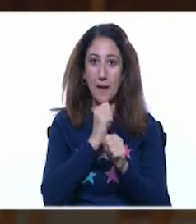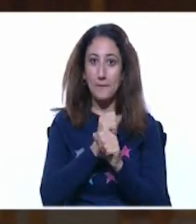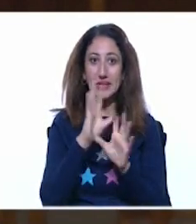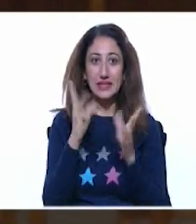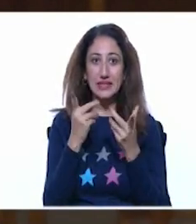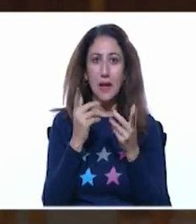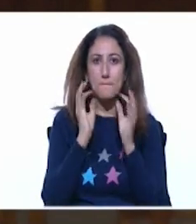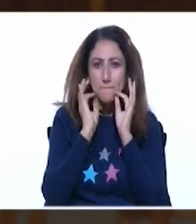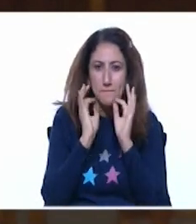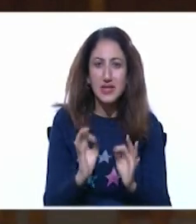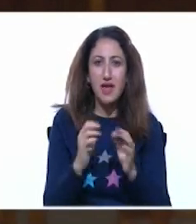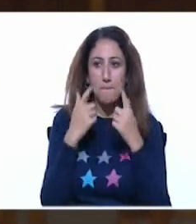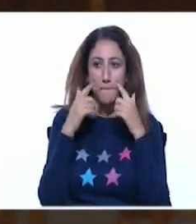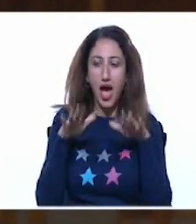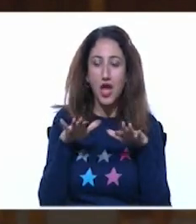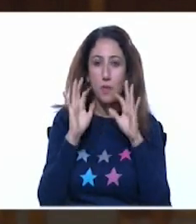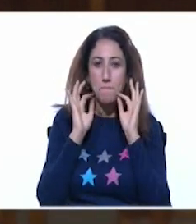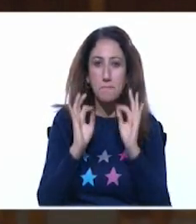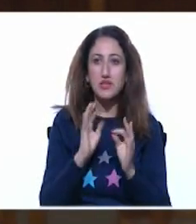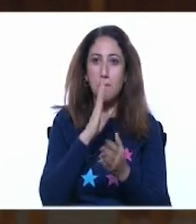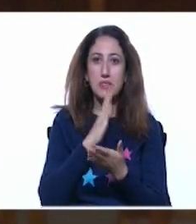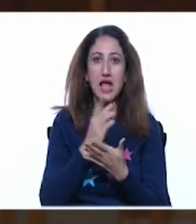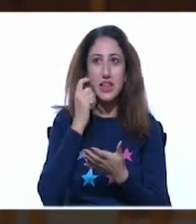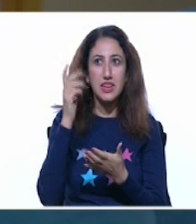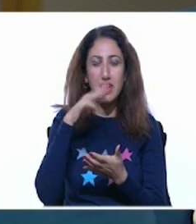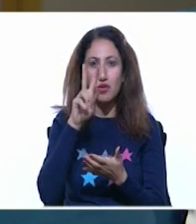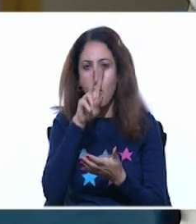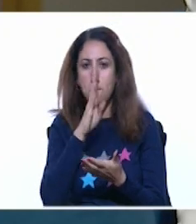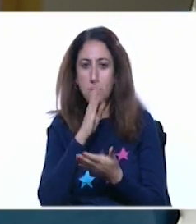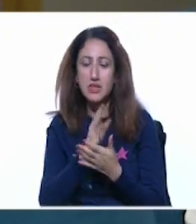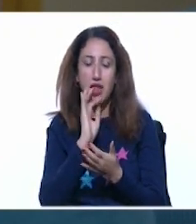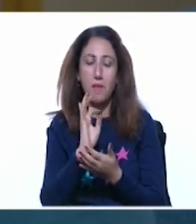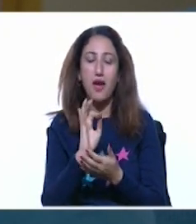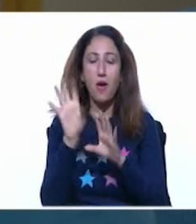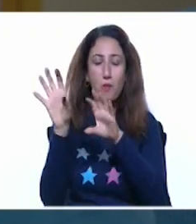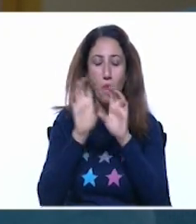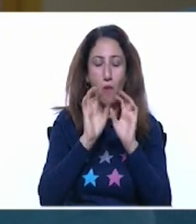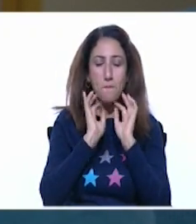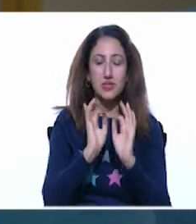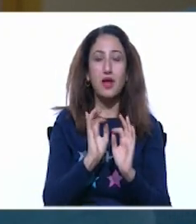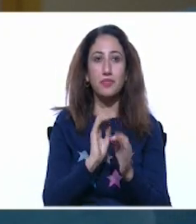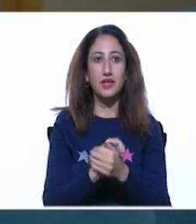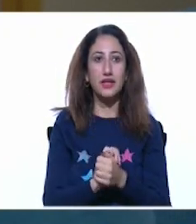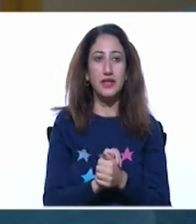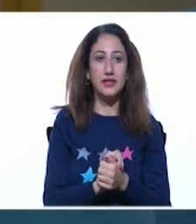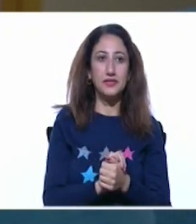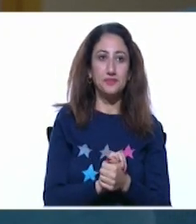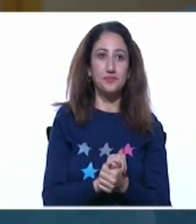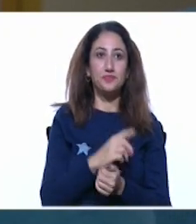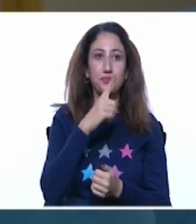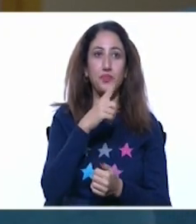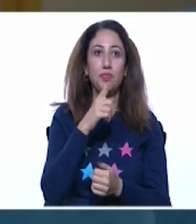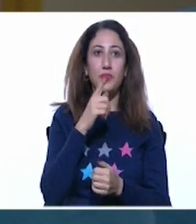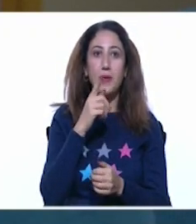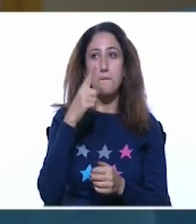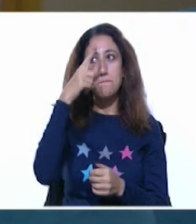بالدرجه دي اللي تخلي الناس تصدق انك انت ند بجد؟ بص هو انا ليا وجهه نظر في موضوع احمد. احمد ده ممكن يكون